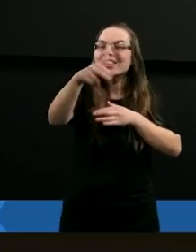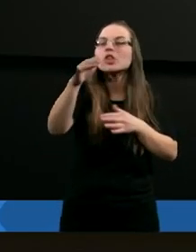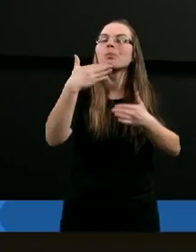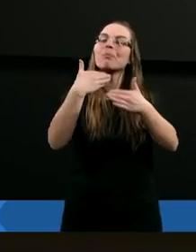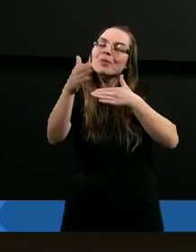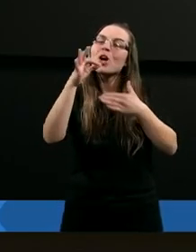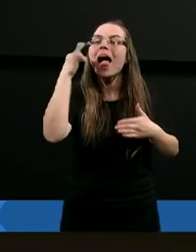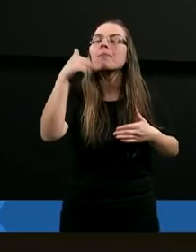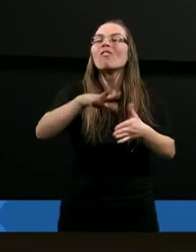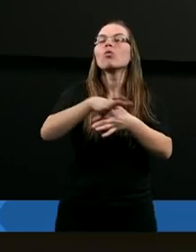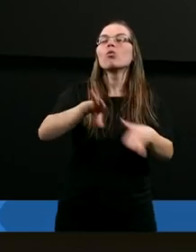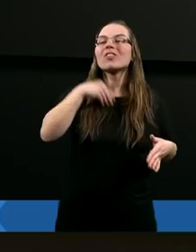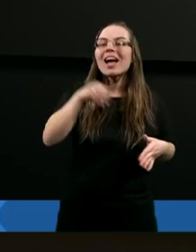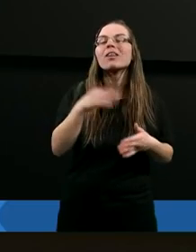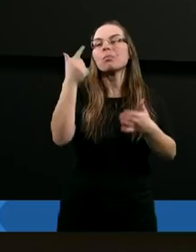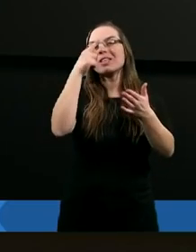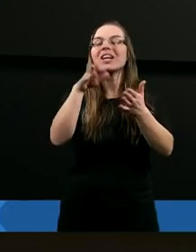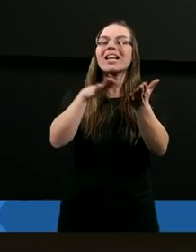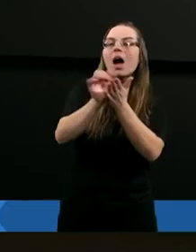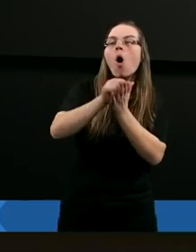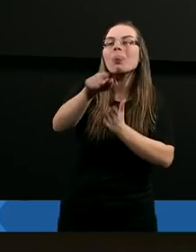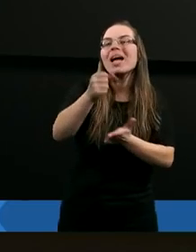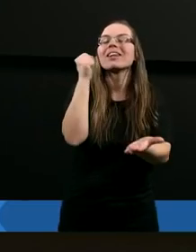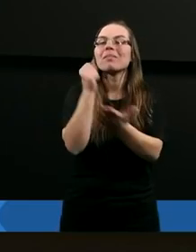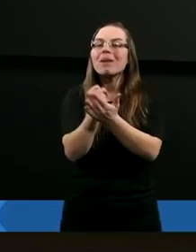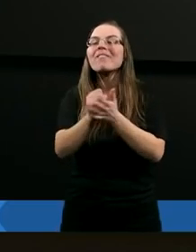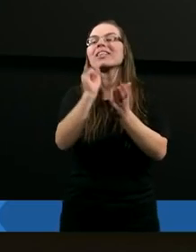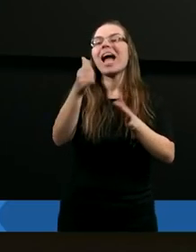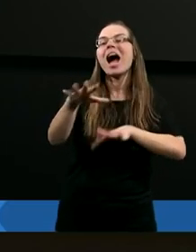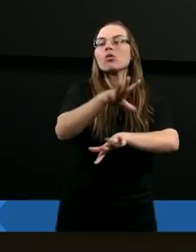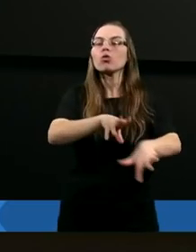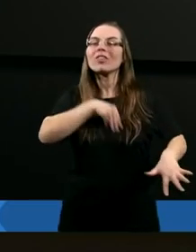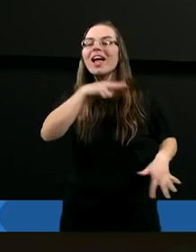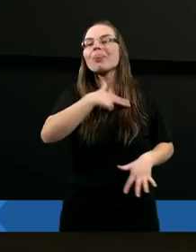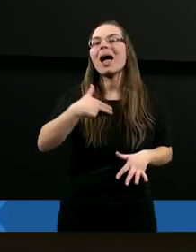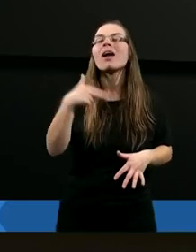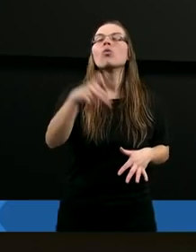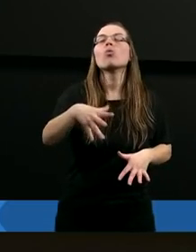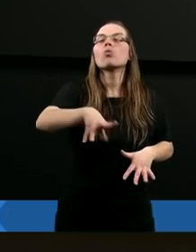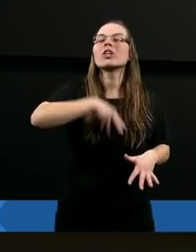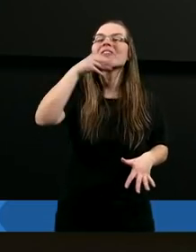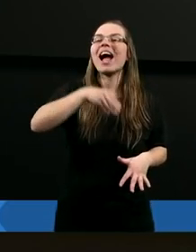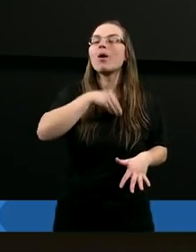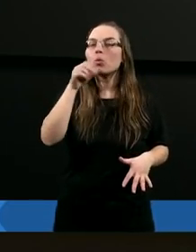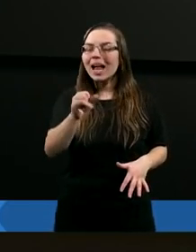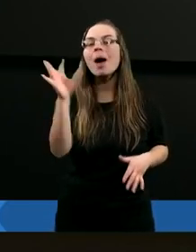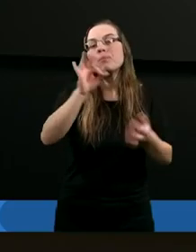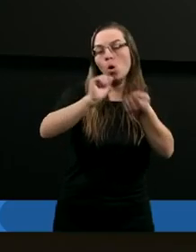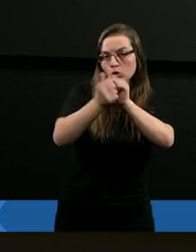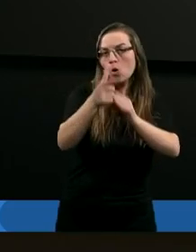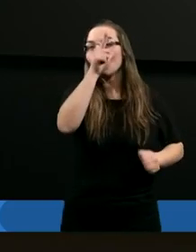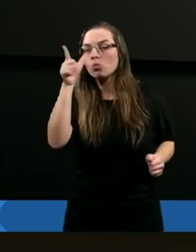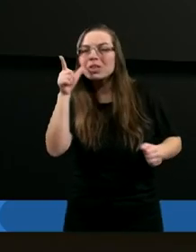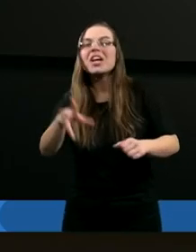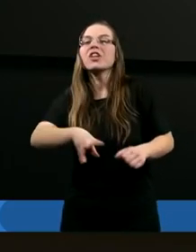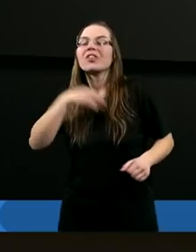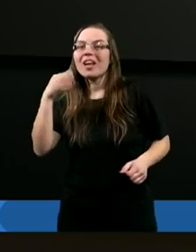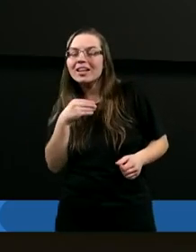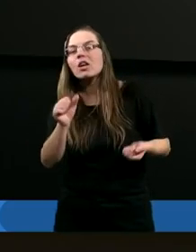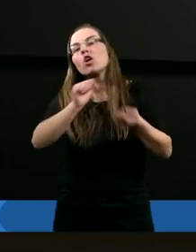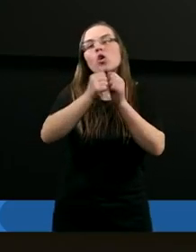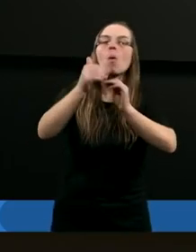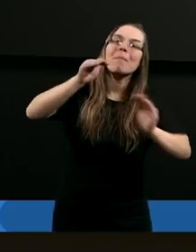uświęcenia. Może zacznijmy od tej kwestii, jak Duch Święty nas uświęca. Bo są ludzie święci,